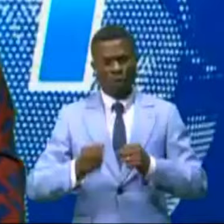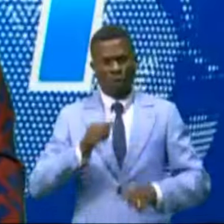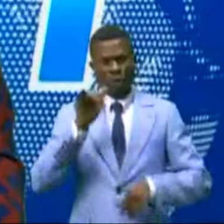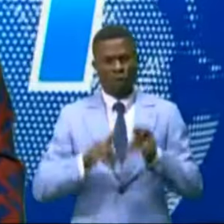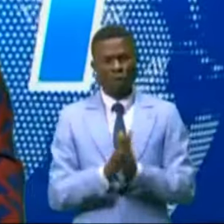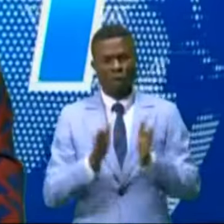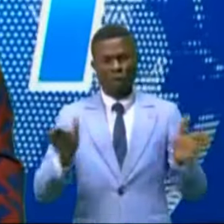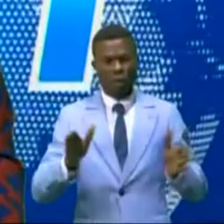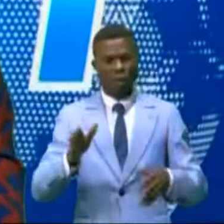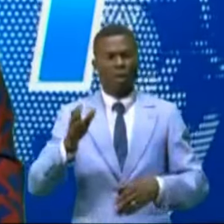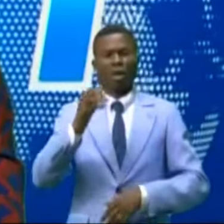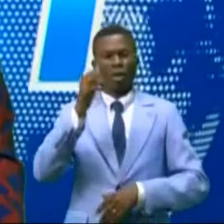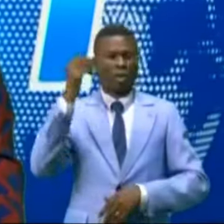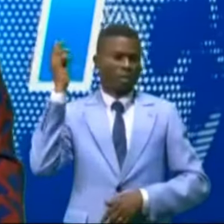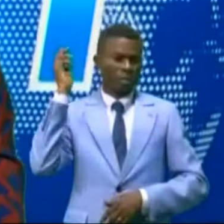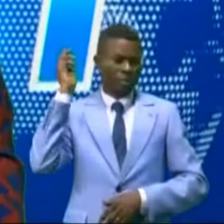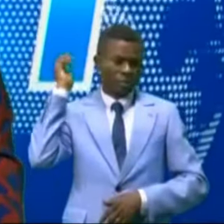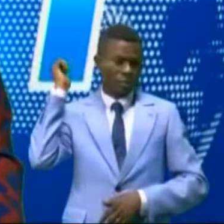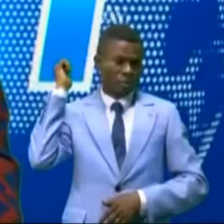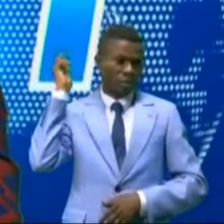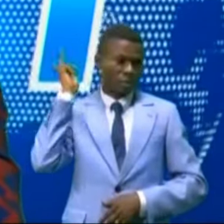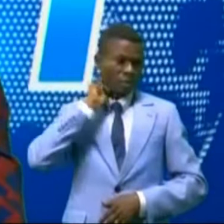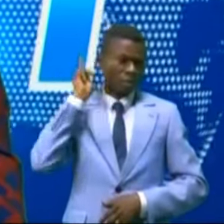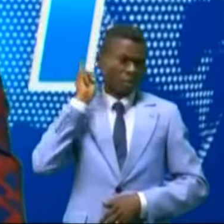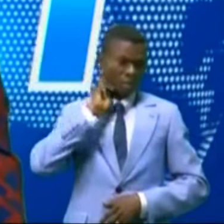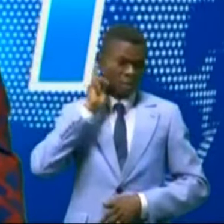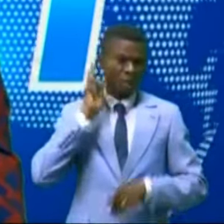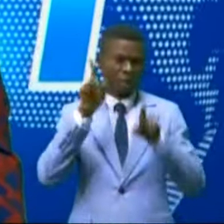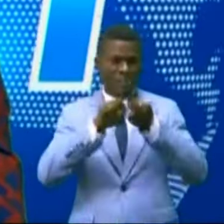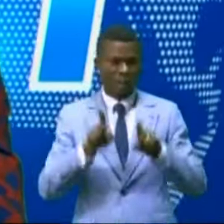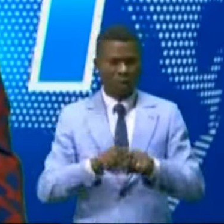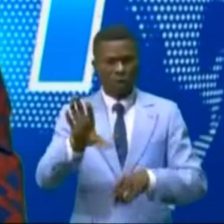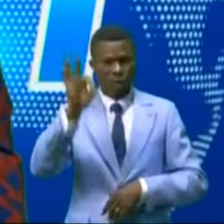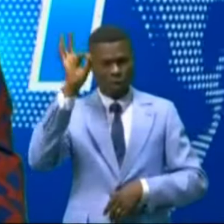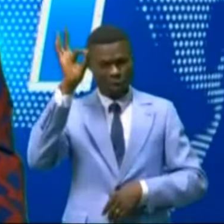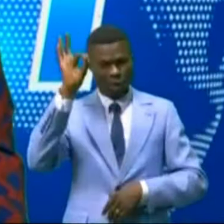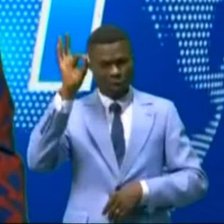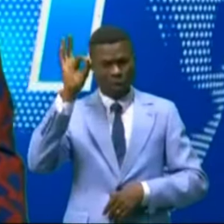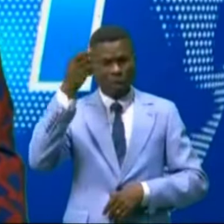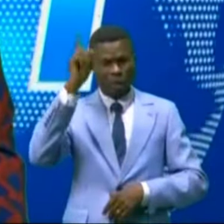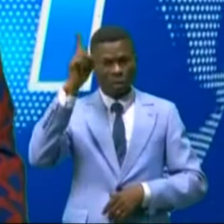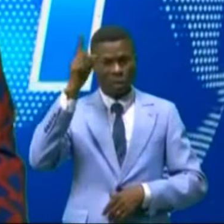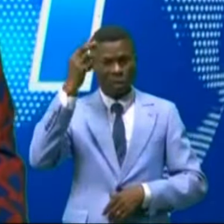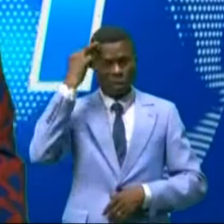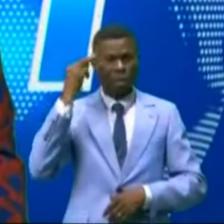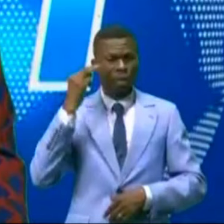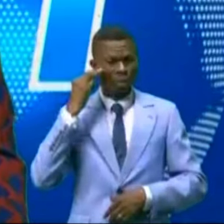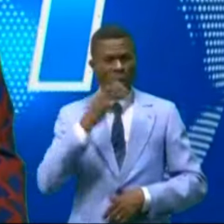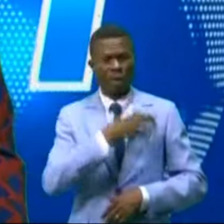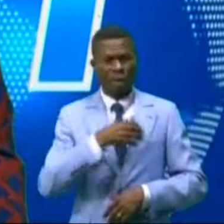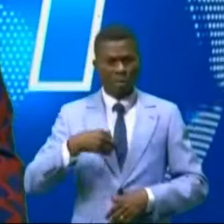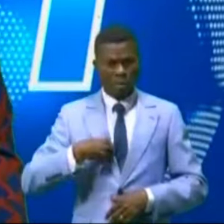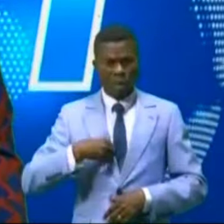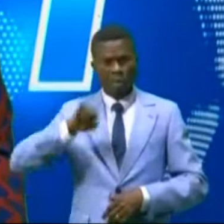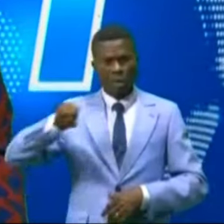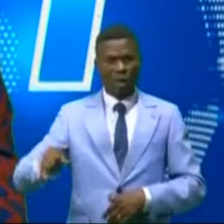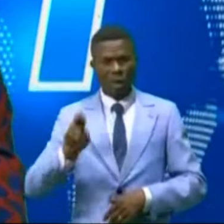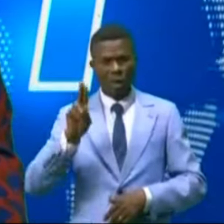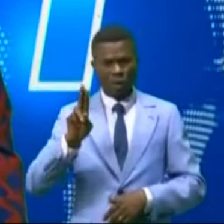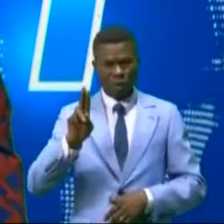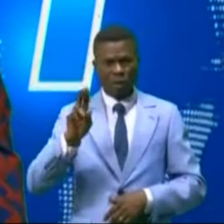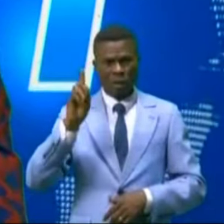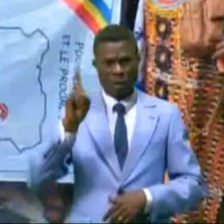secrétaire général Augustin Kabuya pour les travail abattu et également la nomination de la première ministre Judit souminois